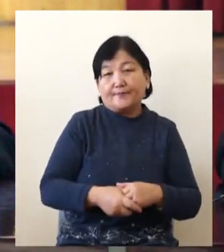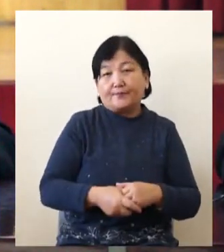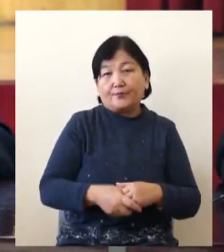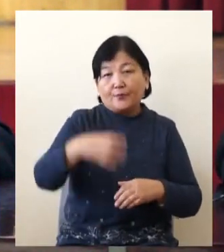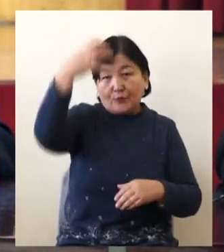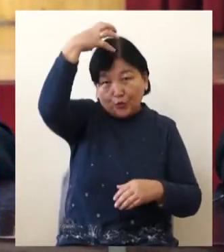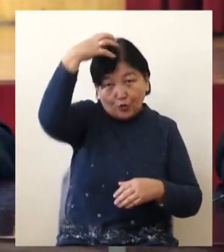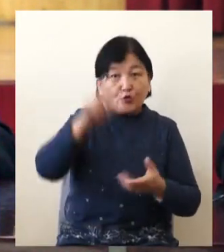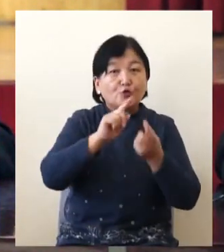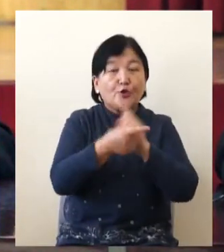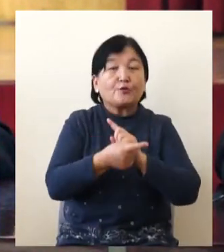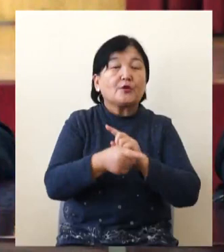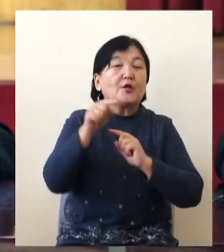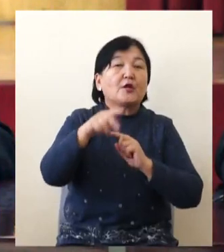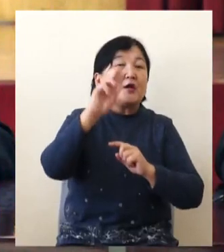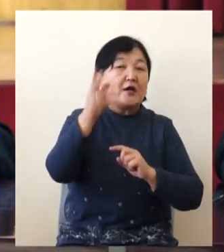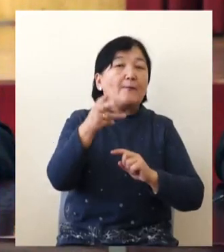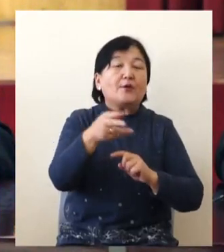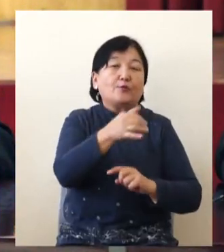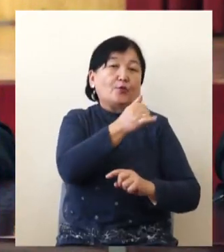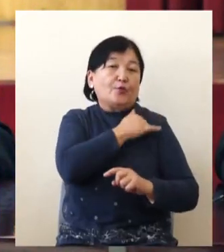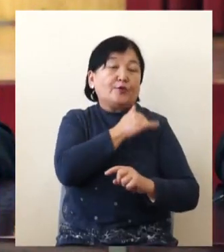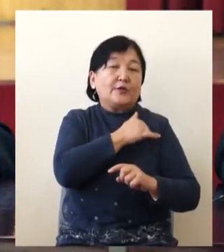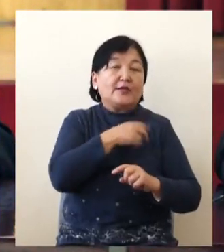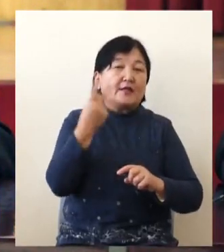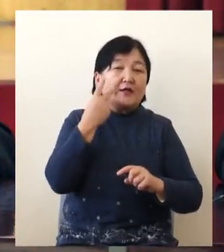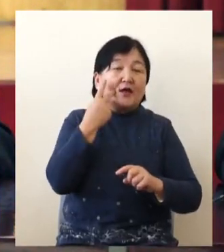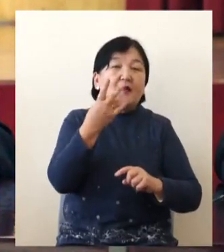Төр засаг солигдмогц энэ компаниудын бүх удирдлагыг өөрийн хүнээ тавьдаг.